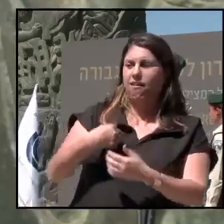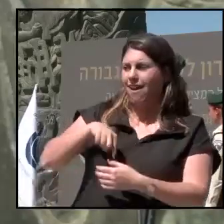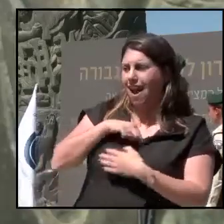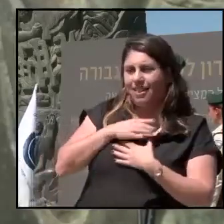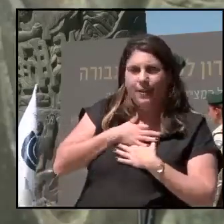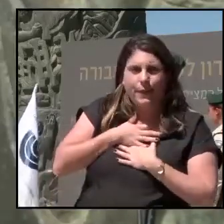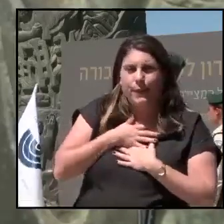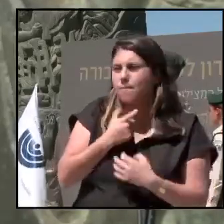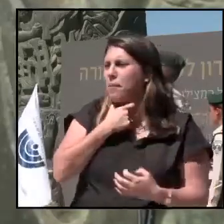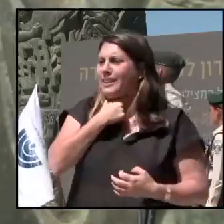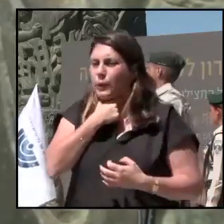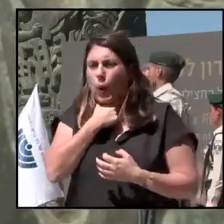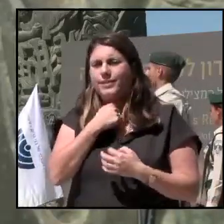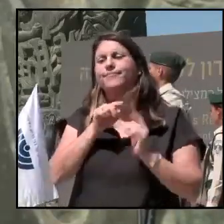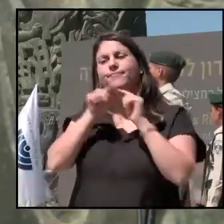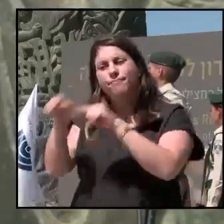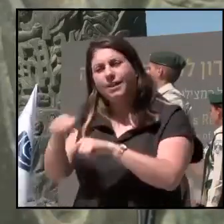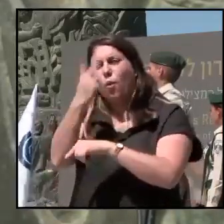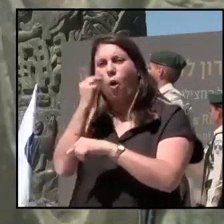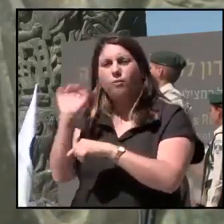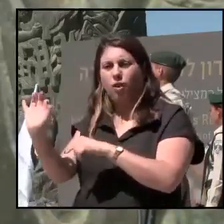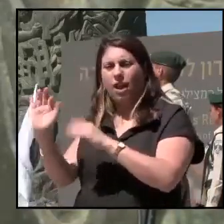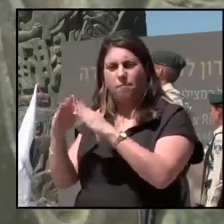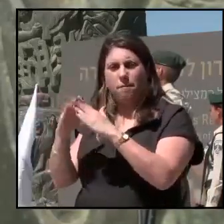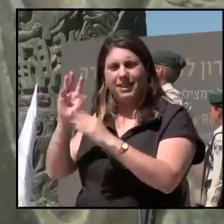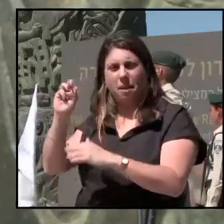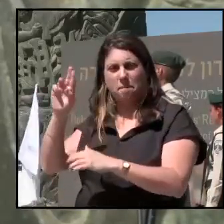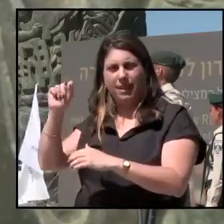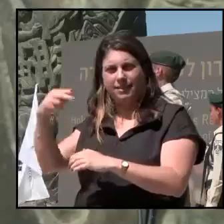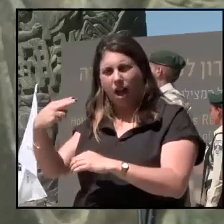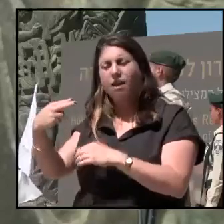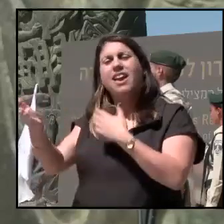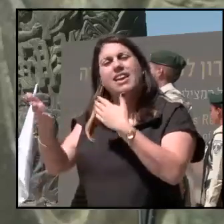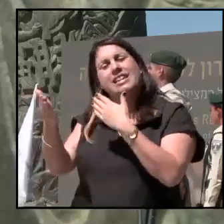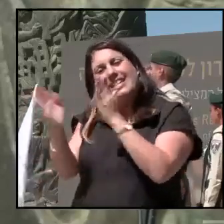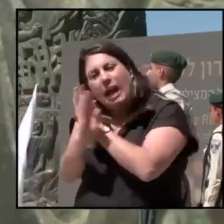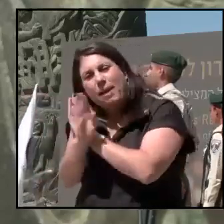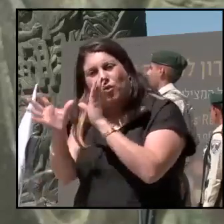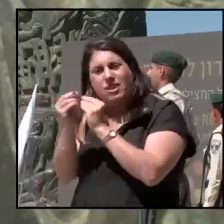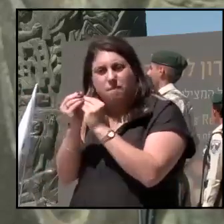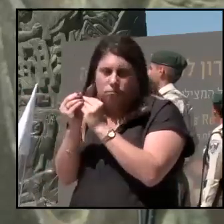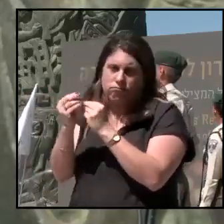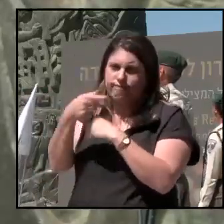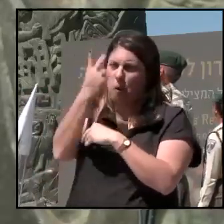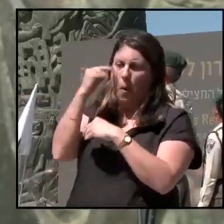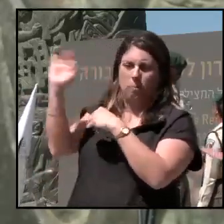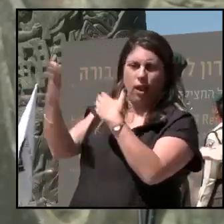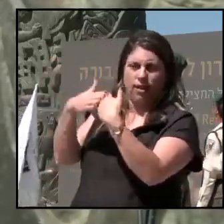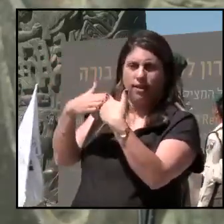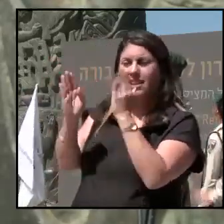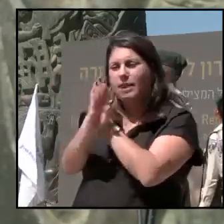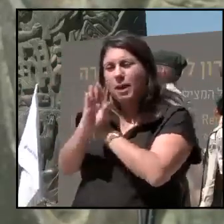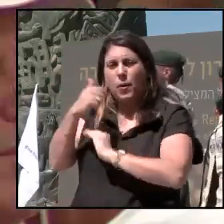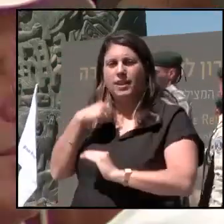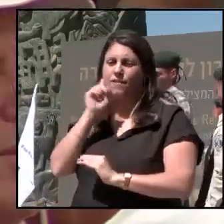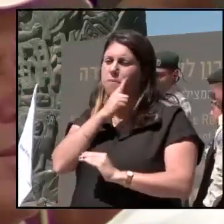הרבה מצוקות, באנו אל ההורים של מרתה. התחבאנו יחד עם מחותניי, שלא יכלו להתחבא יותר. אמי ואני